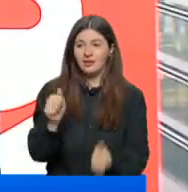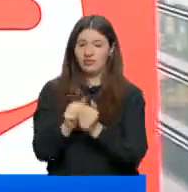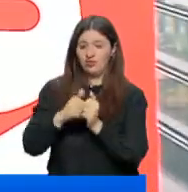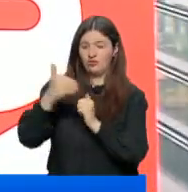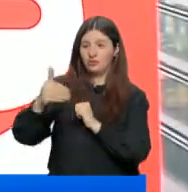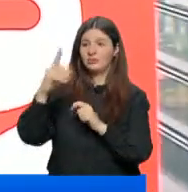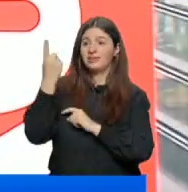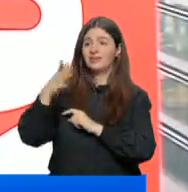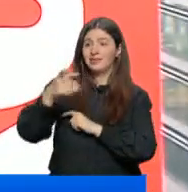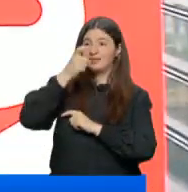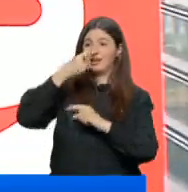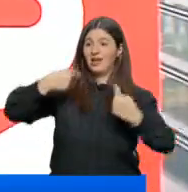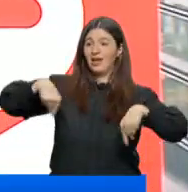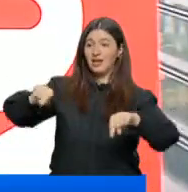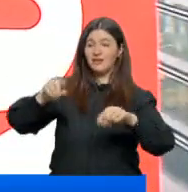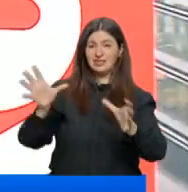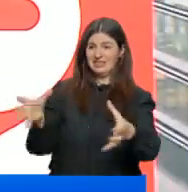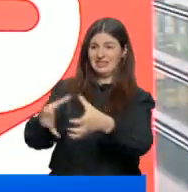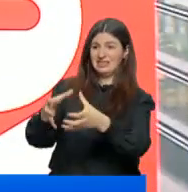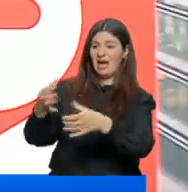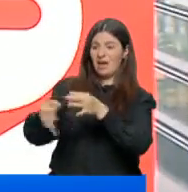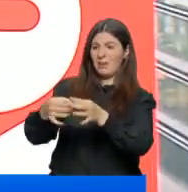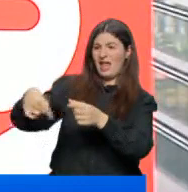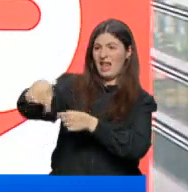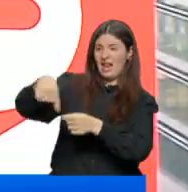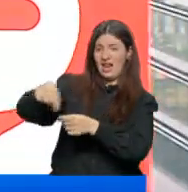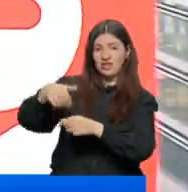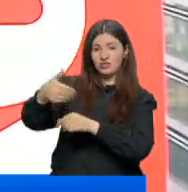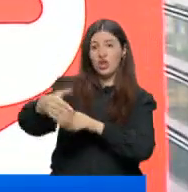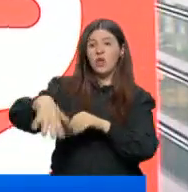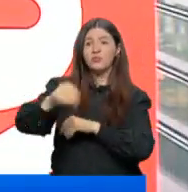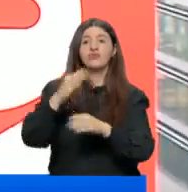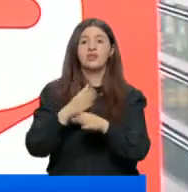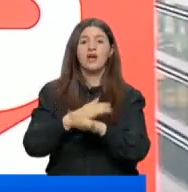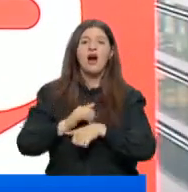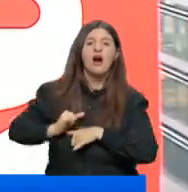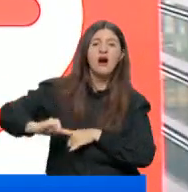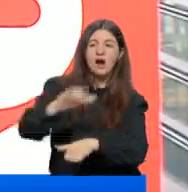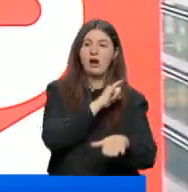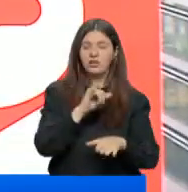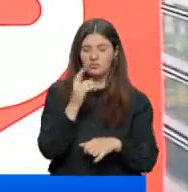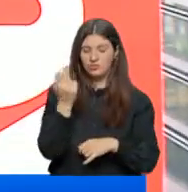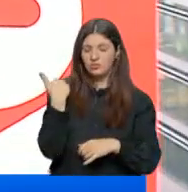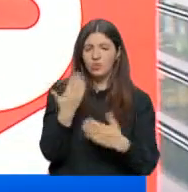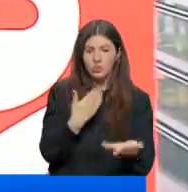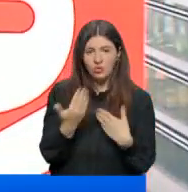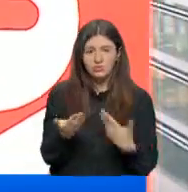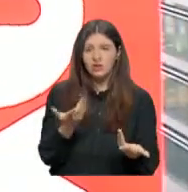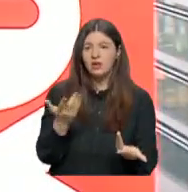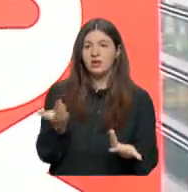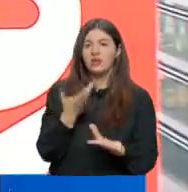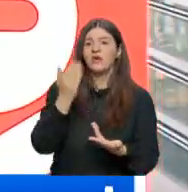işte iktidarın sarayın etrafında kümelenen eş dost akraba dışında bütün yurttaşlarımız aynı derdi yaşıyor. Bakın biraz önce konuştuk. Yani